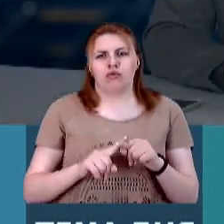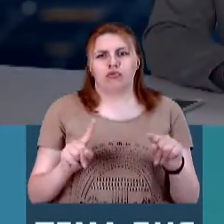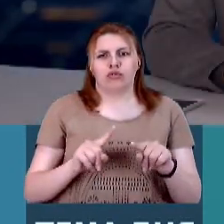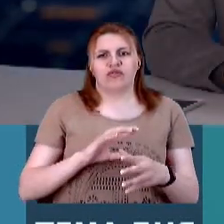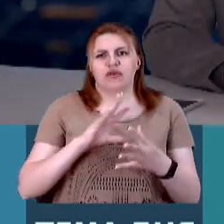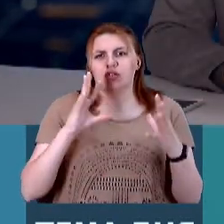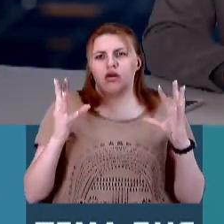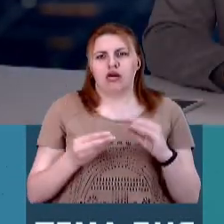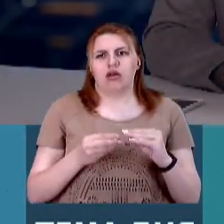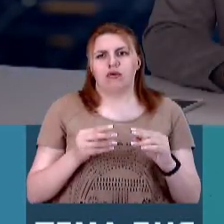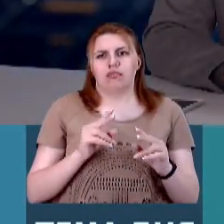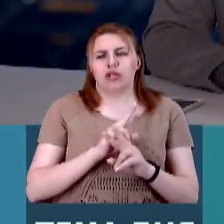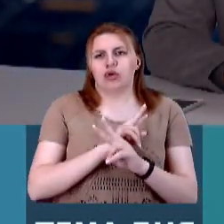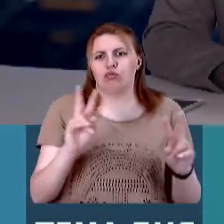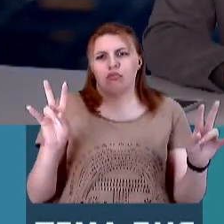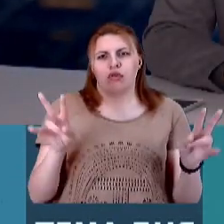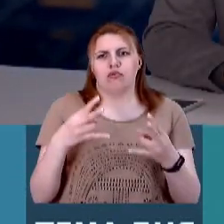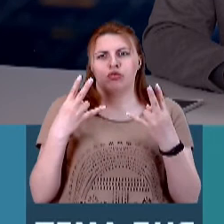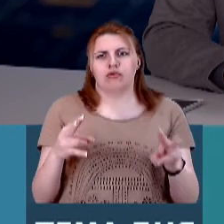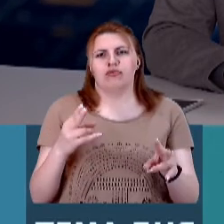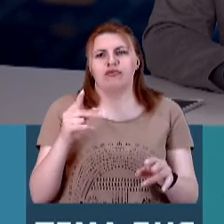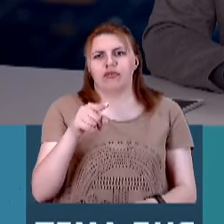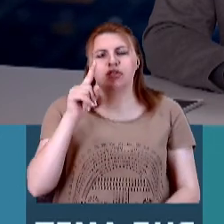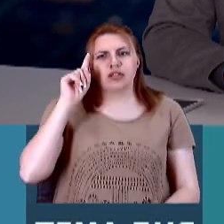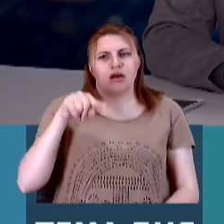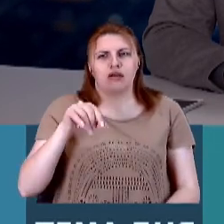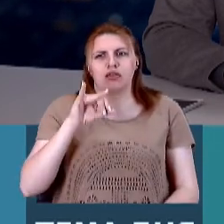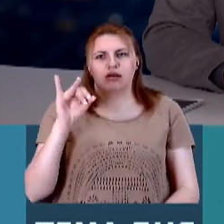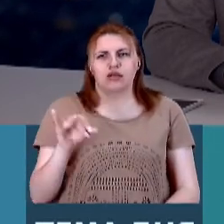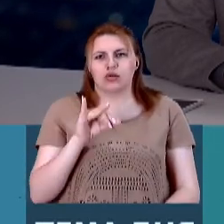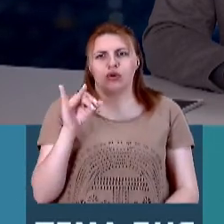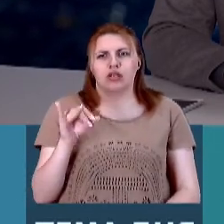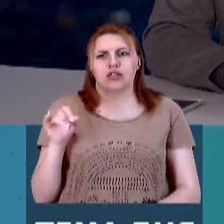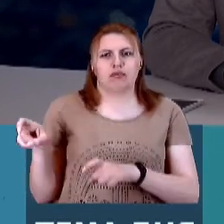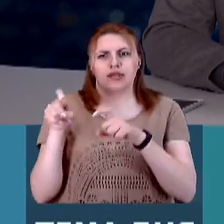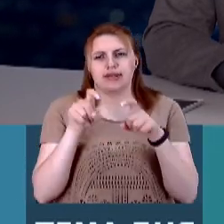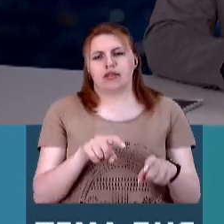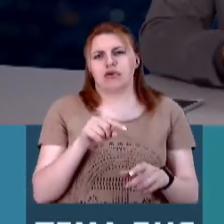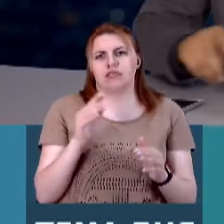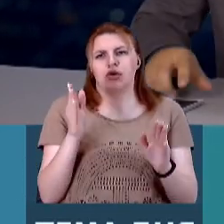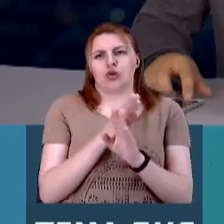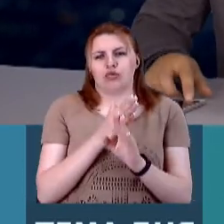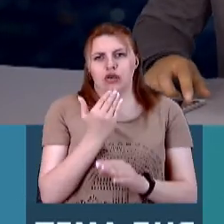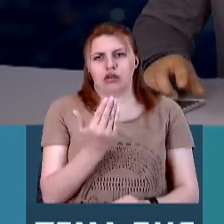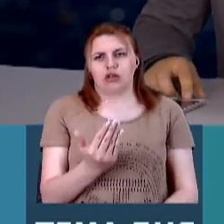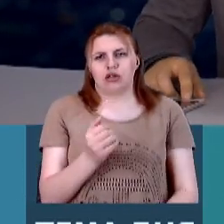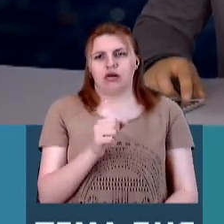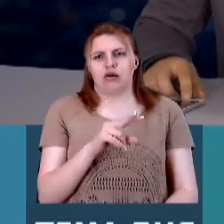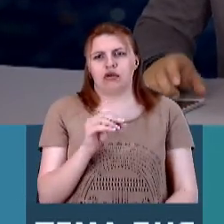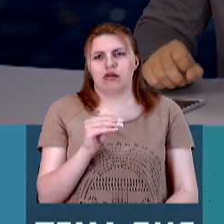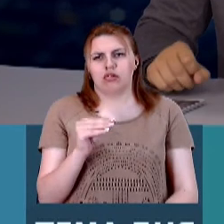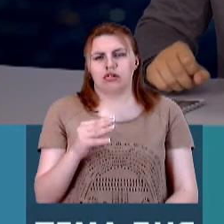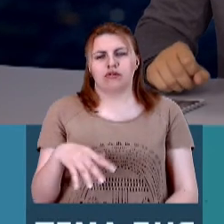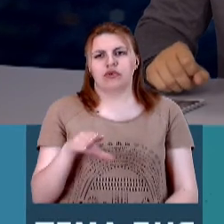не буду повторюватися, ви знаєте історію з переселенцями, да, їх доля. От. Але ж все, що